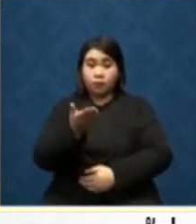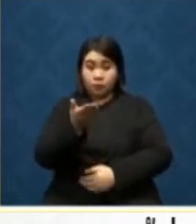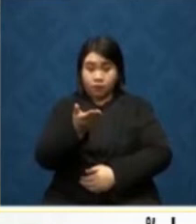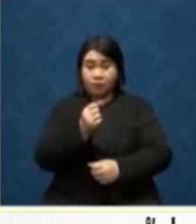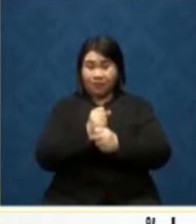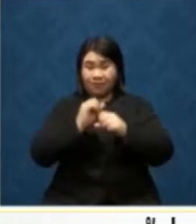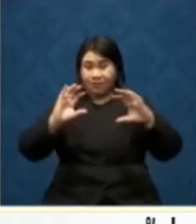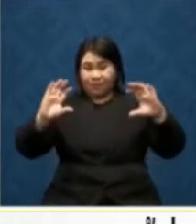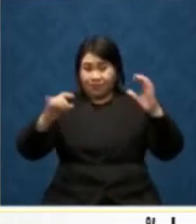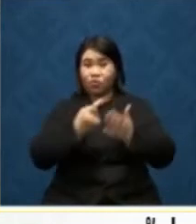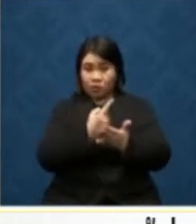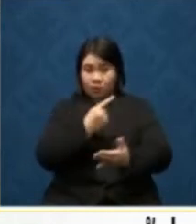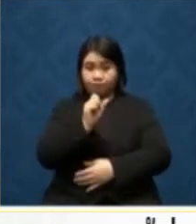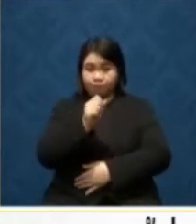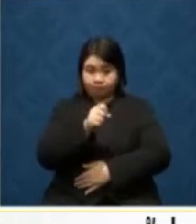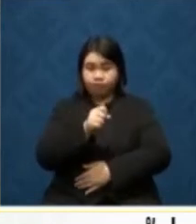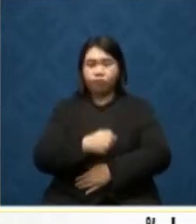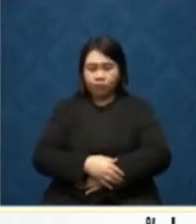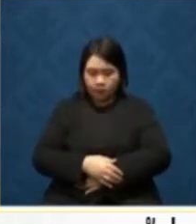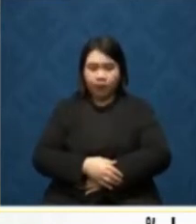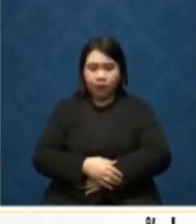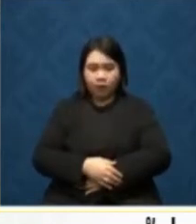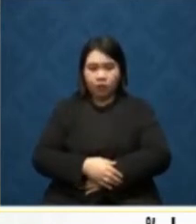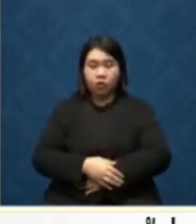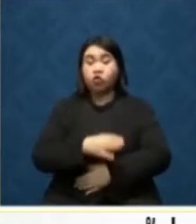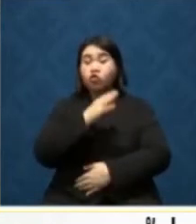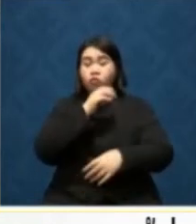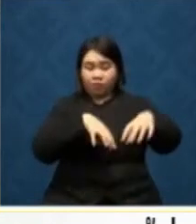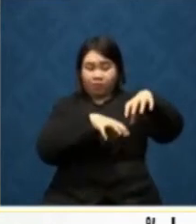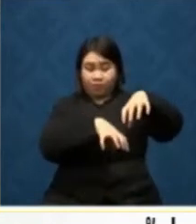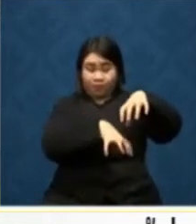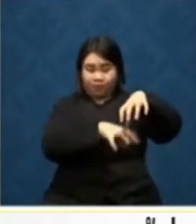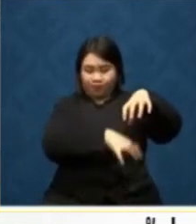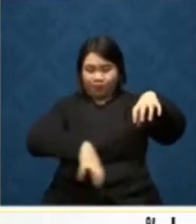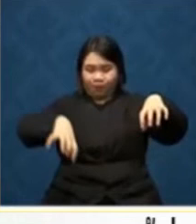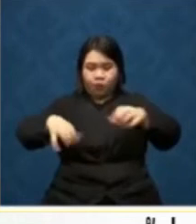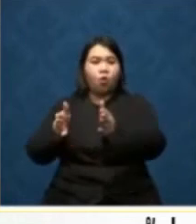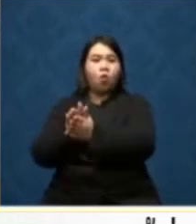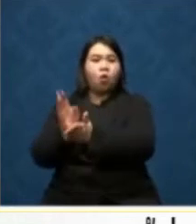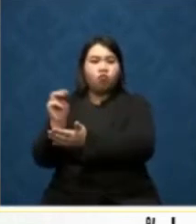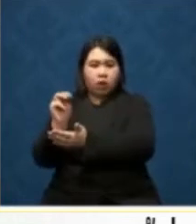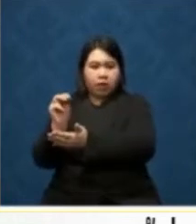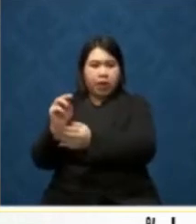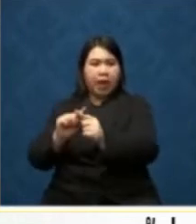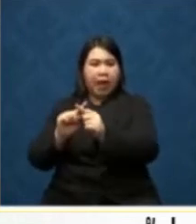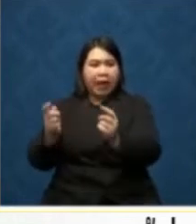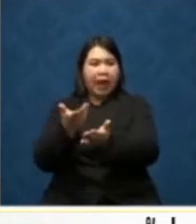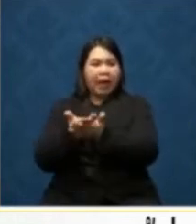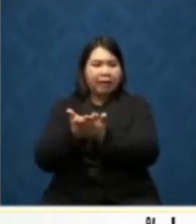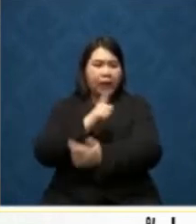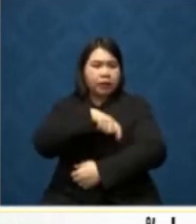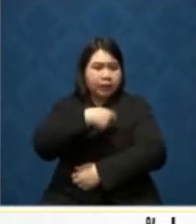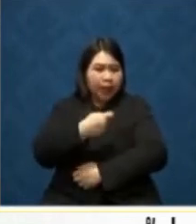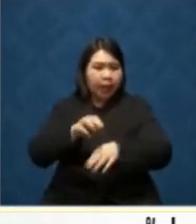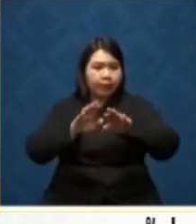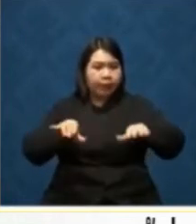ทาบว่า ท่านในฐานะของตัแรนัรบา แต่สนใจวาเมื่อสาบาศึษา ออกไปอยในมร